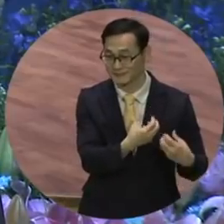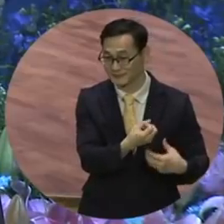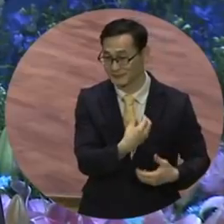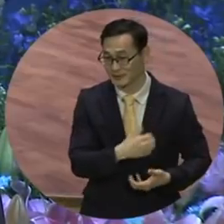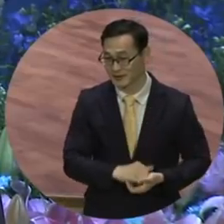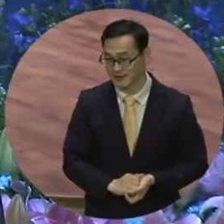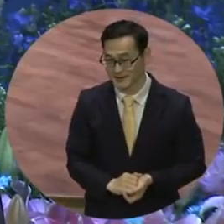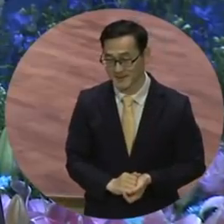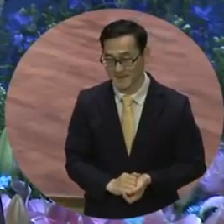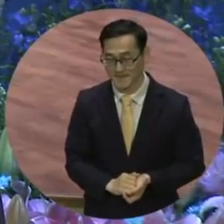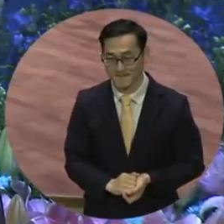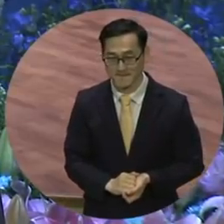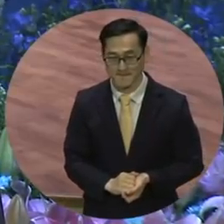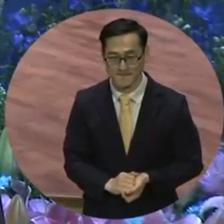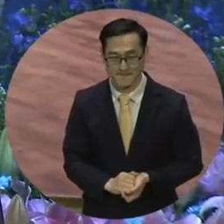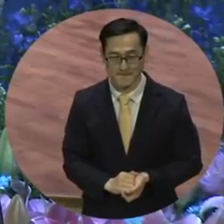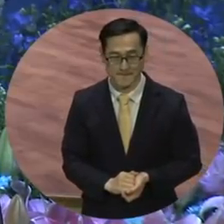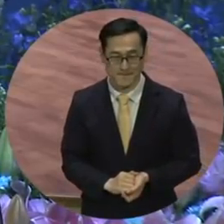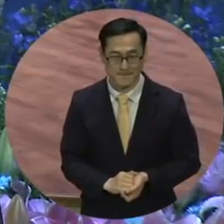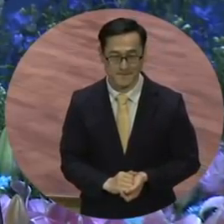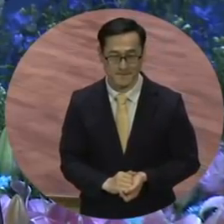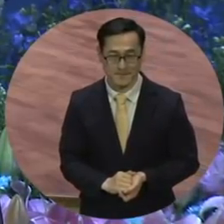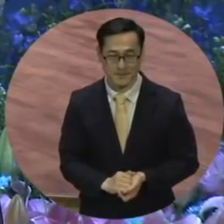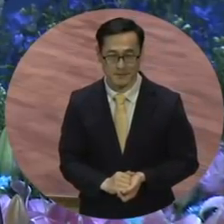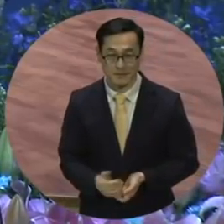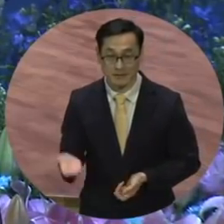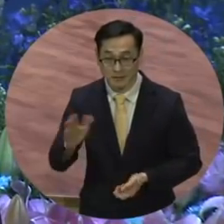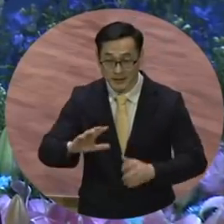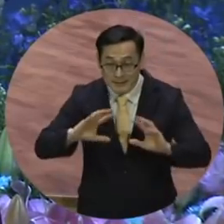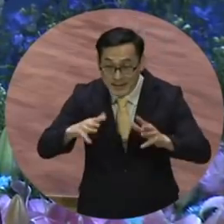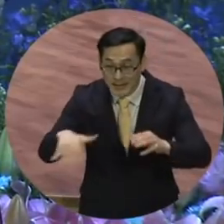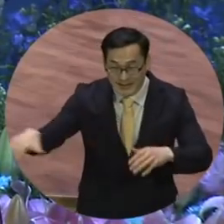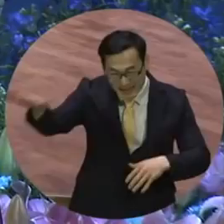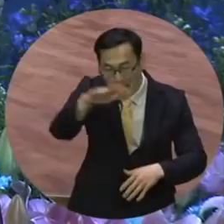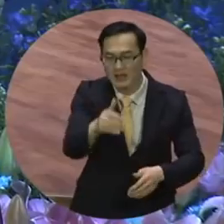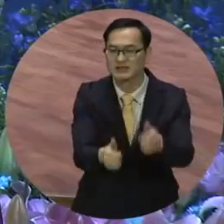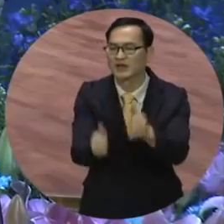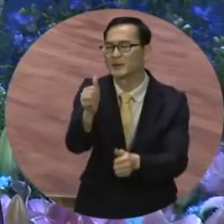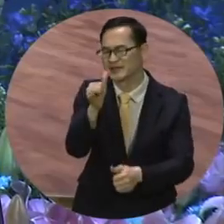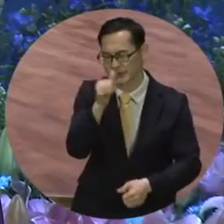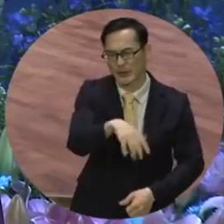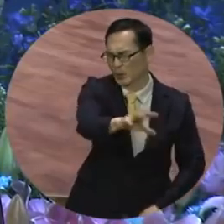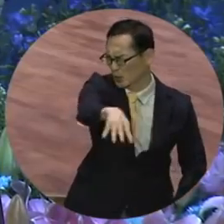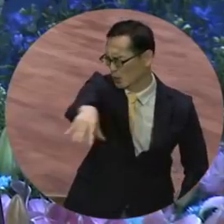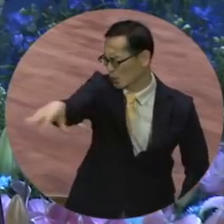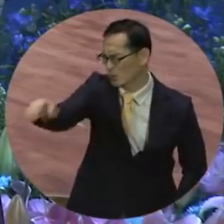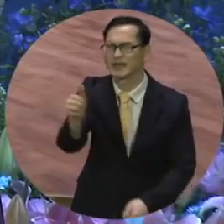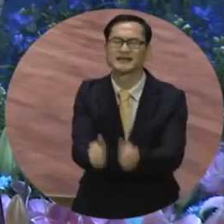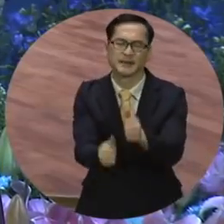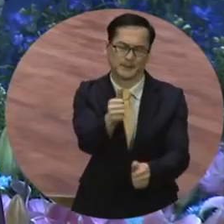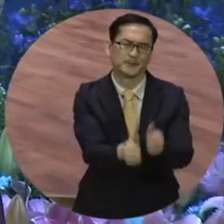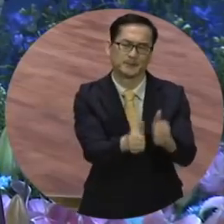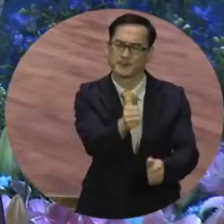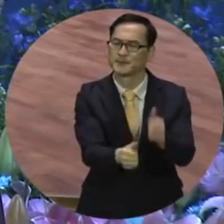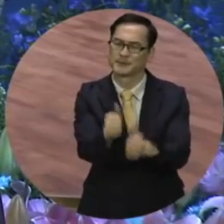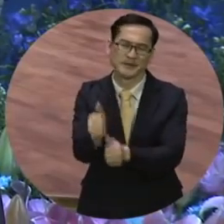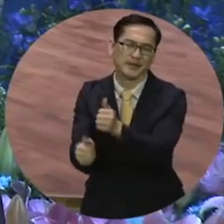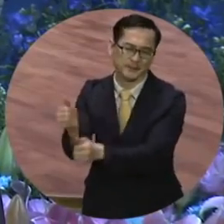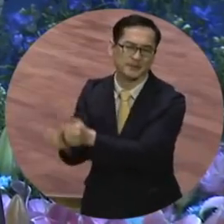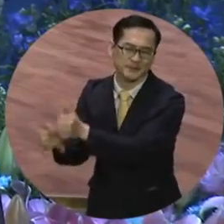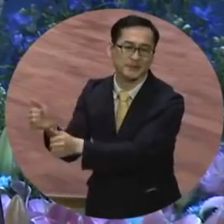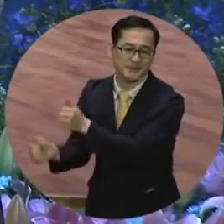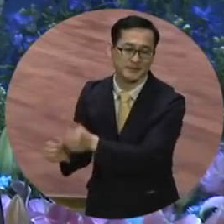그런데 이 세상에는 시험 없는 세상 없어요. 시험 없는 곳이 없습니다. 다